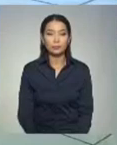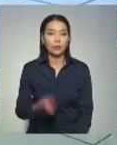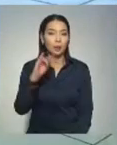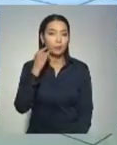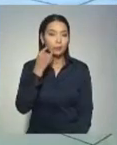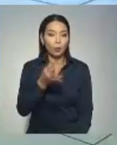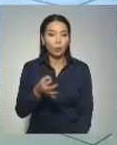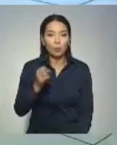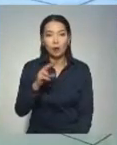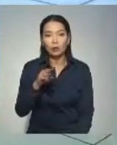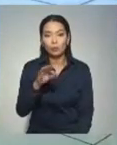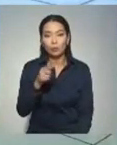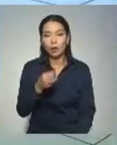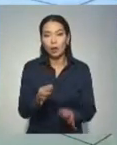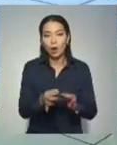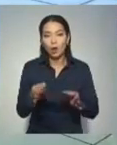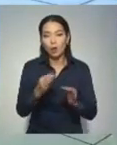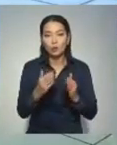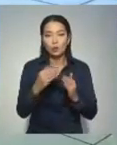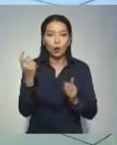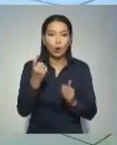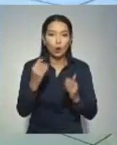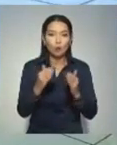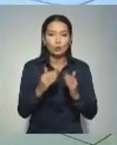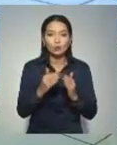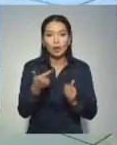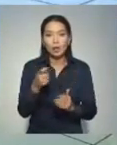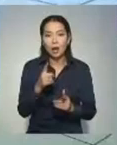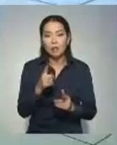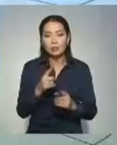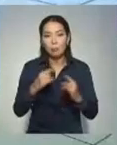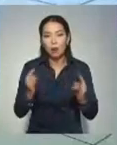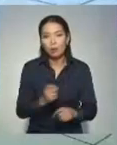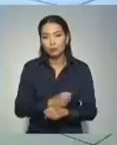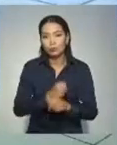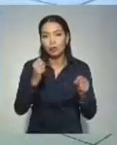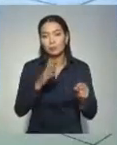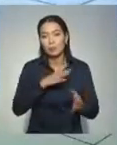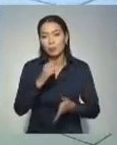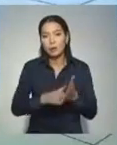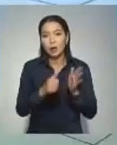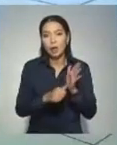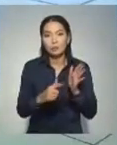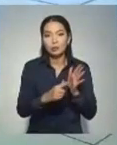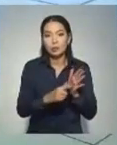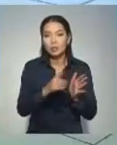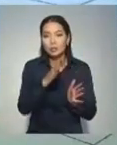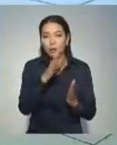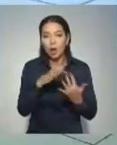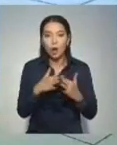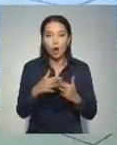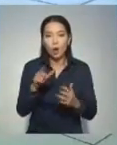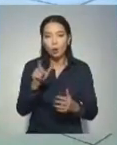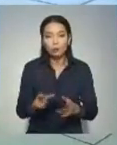Павлодар облысы Ақтоғай ауданында жеке тұрғын үйде газ баллоны жарылды. Салдарынан 67 жастағы ауыл тұрғыны зардап шекті.